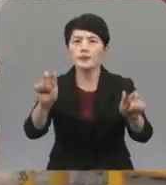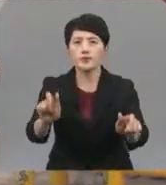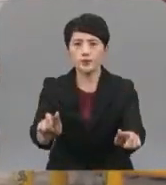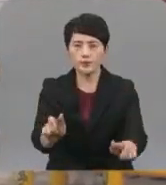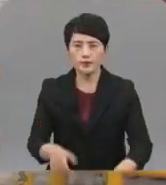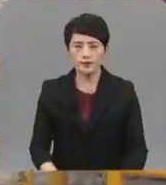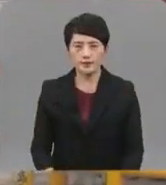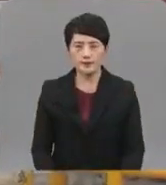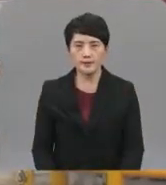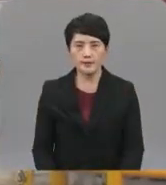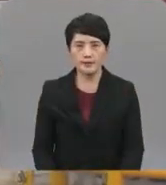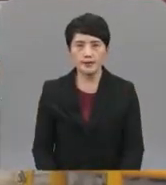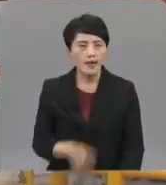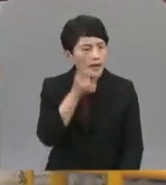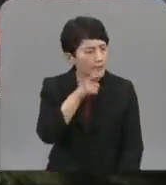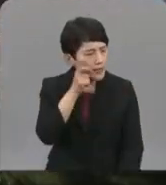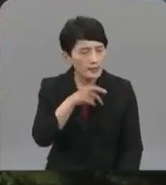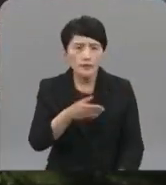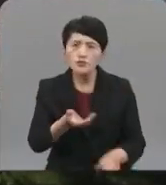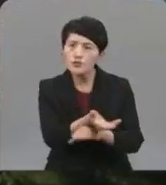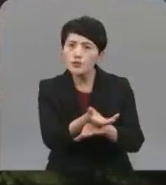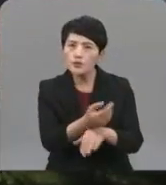十天的贸易收支出现